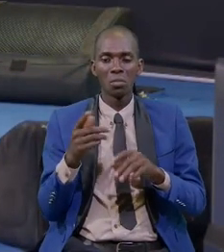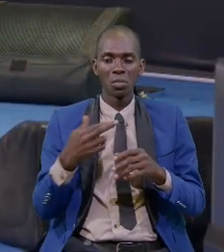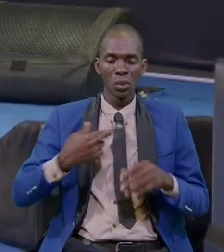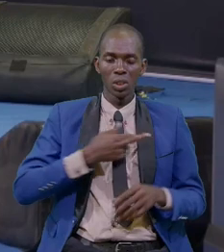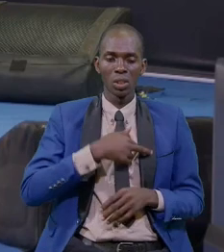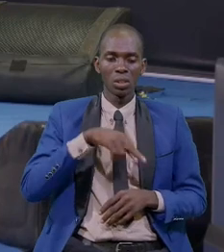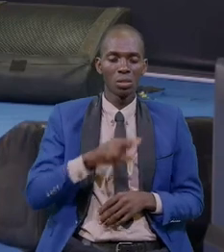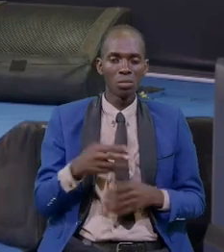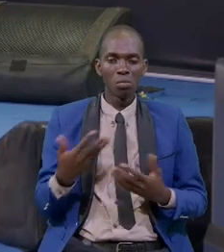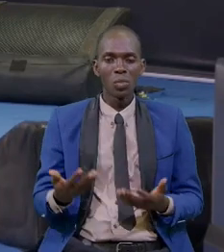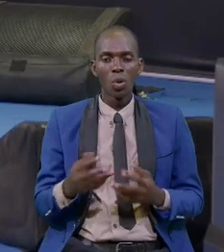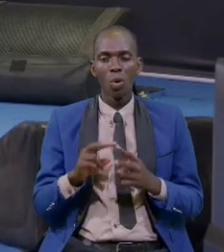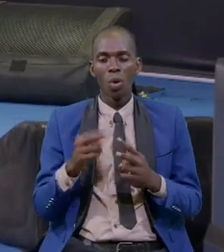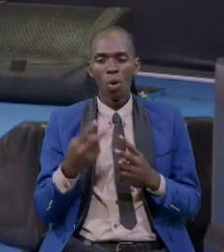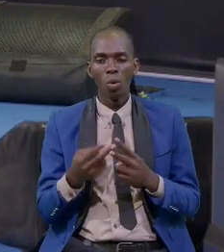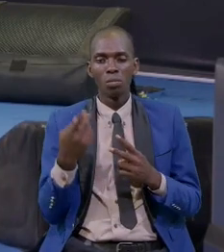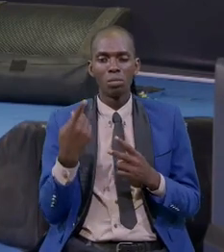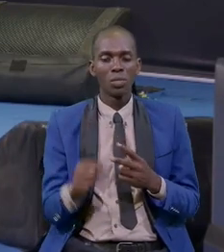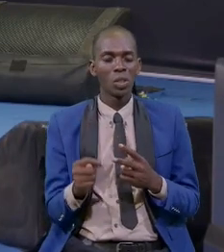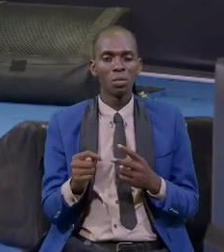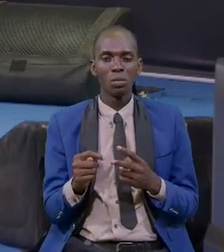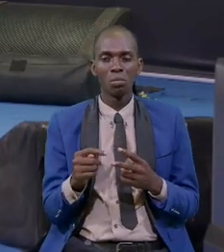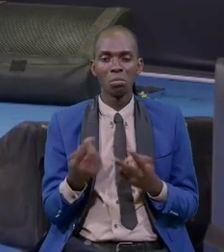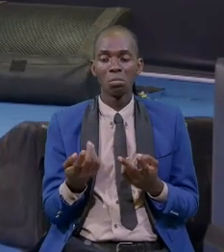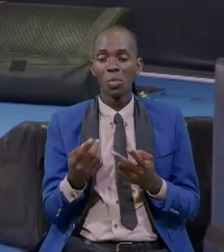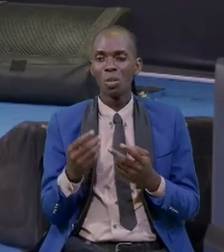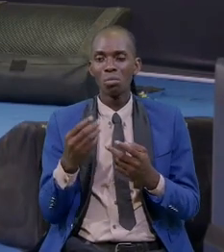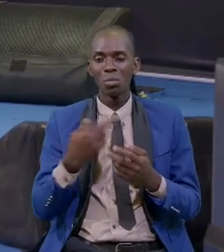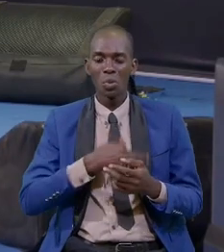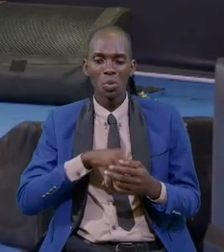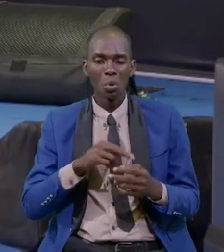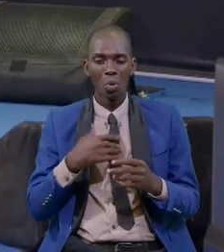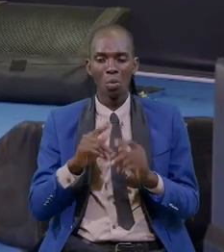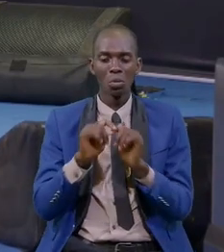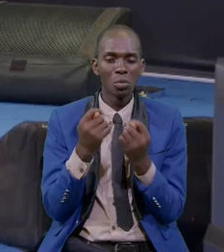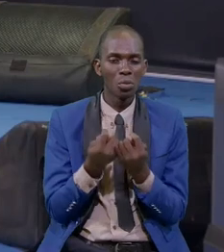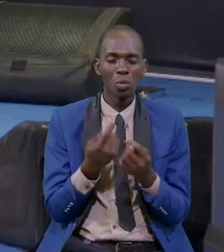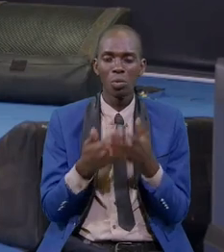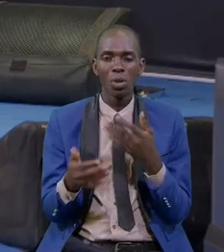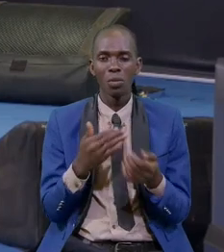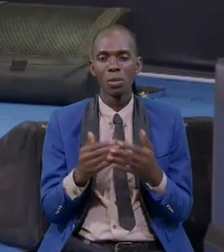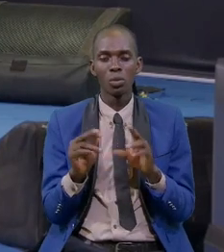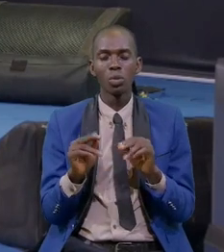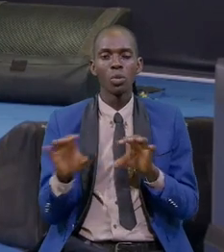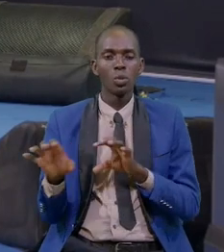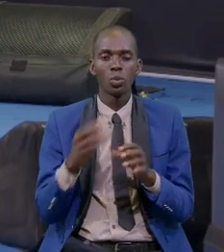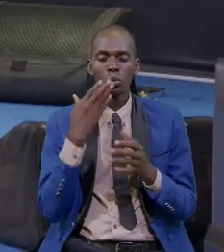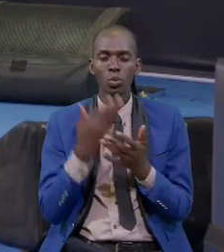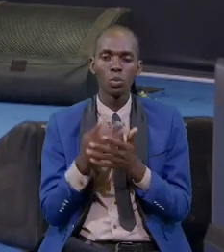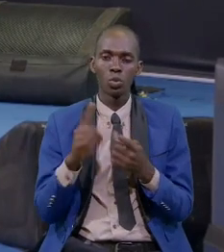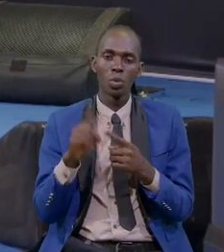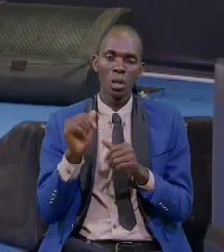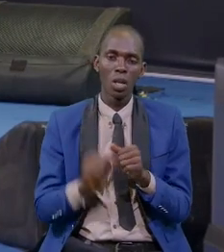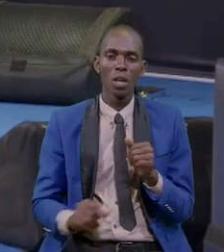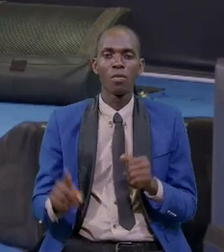tribus, ne regardez pas aux religions dont ils appartiennent, mais faites le bien à tout le monde. Dieu est le résultat, est